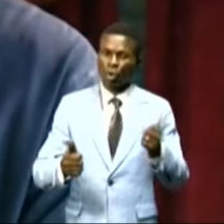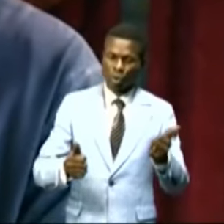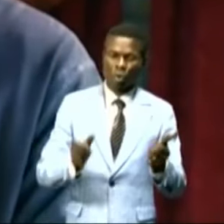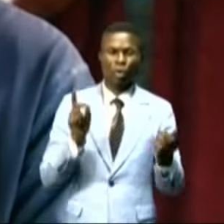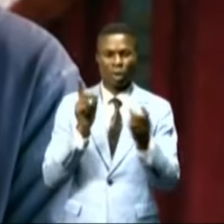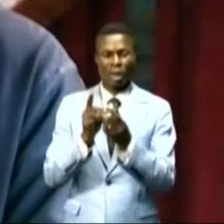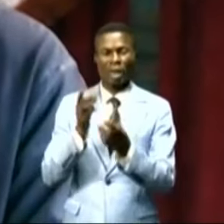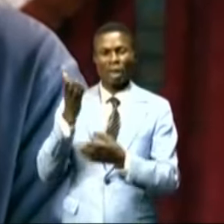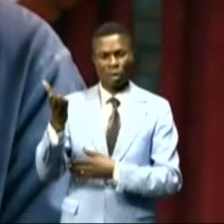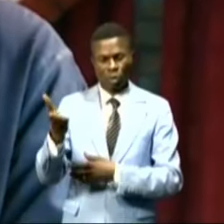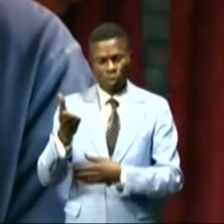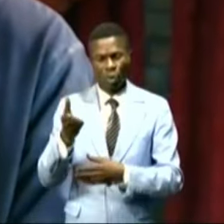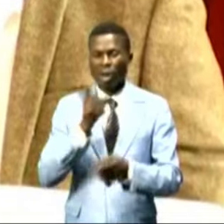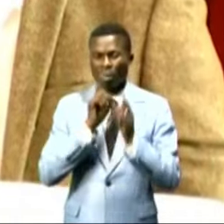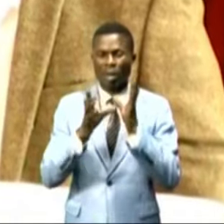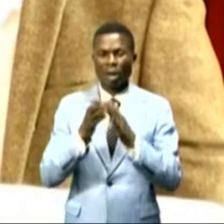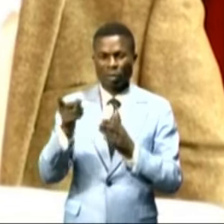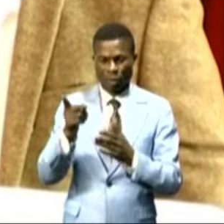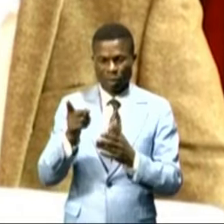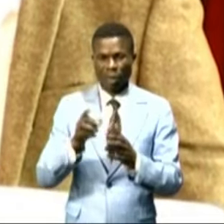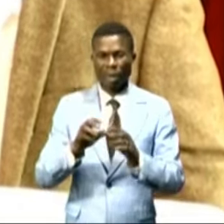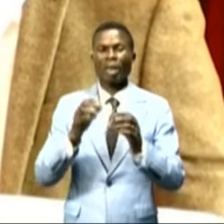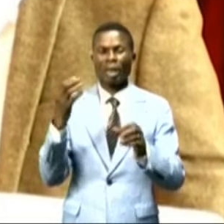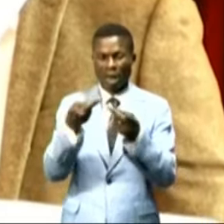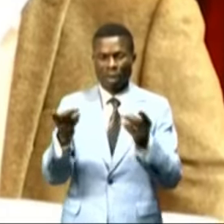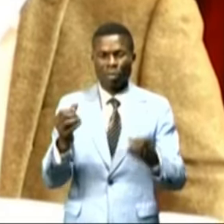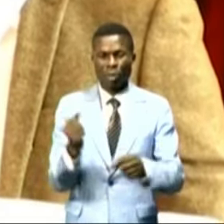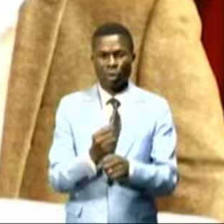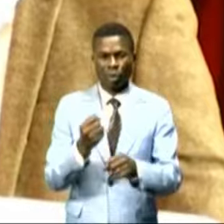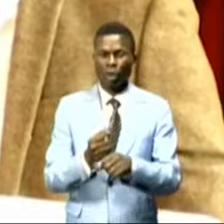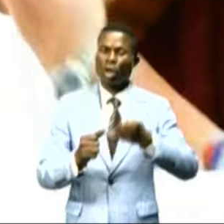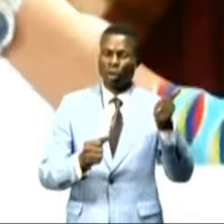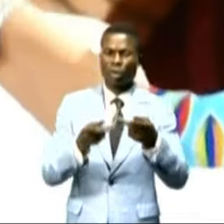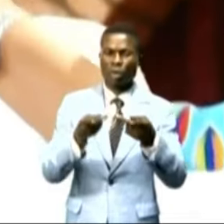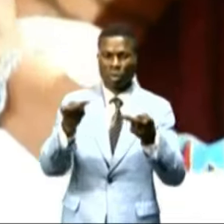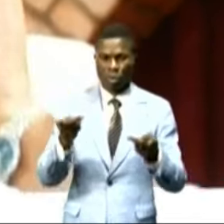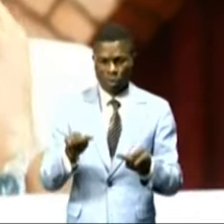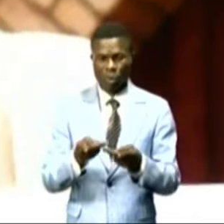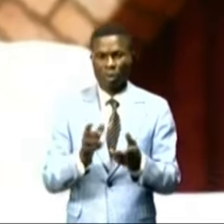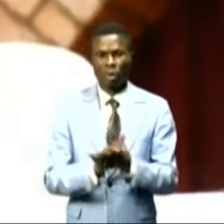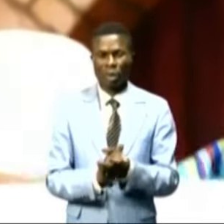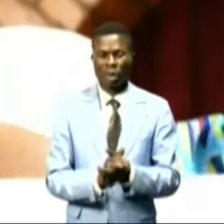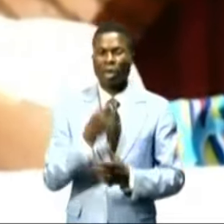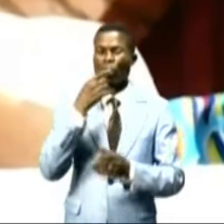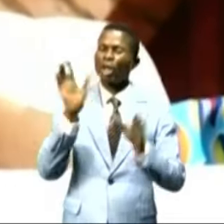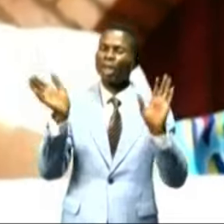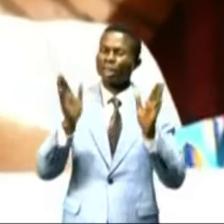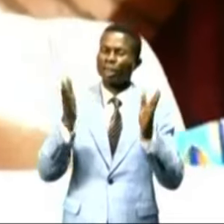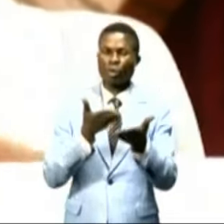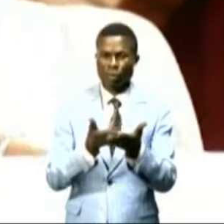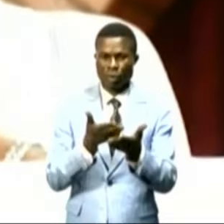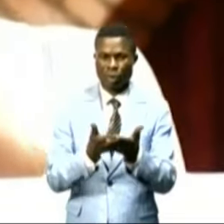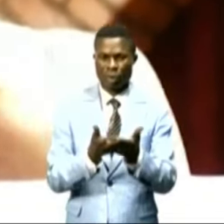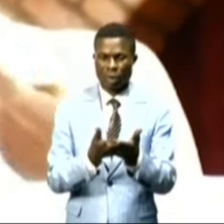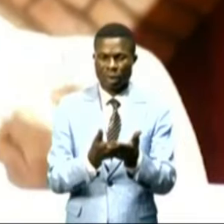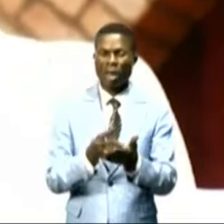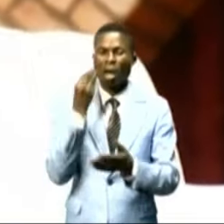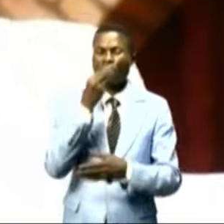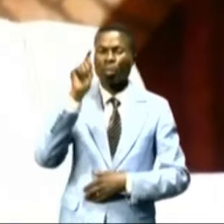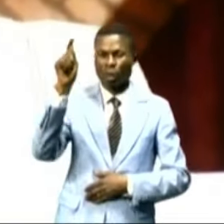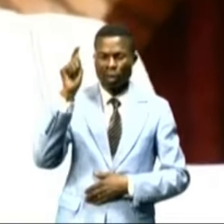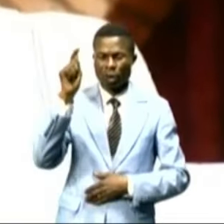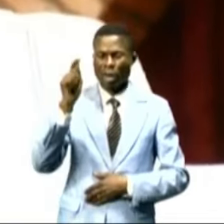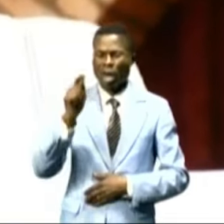Raymond Marilello Poiti Musongo dans la vie professionnelle ou ailleurs ont tenu à lui rendre hommage par quelques témoignages